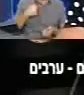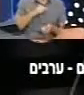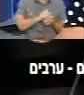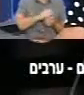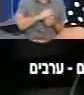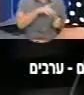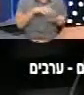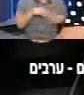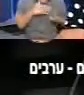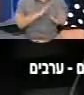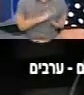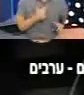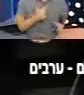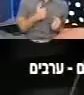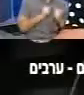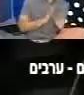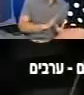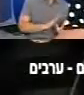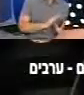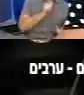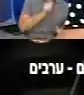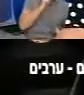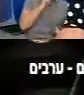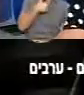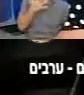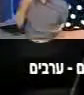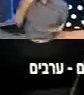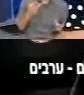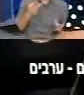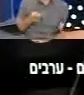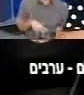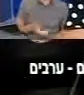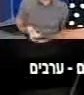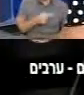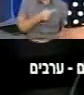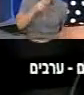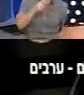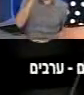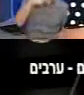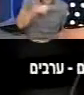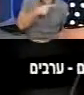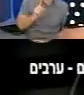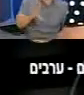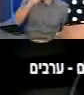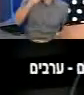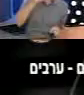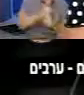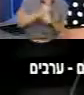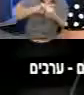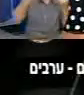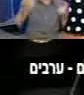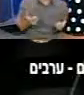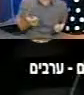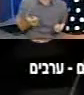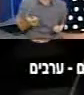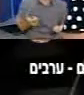מתאים להשאיר אותם בתור עובדים, הם יישארו. הם כבר קלטו שהם לא נשפר. הם קלטו שהם כבר לא מצאו מקום עבודה. הם לא מצאו את